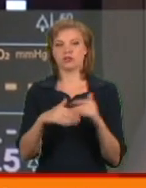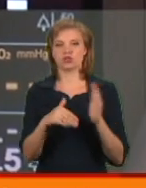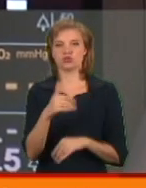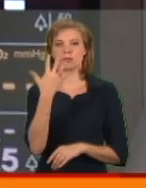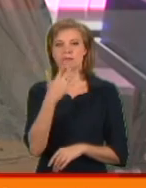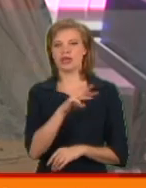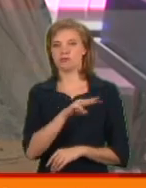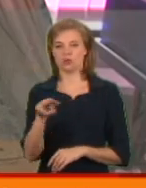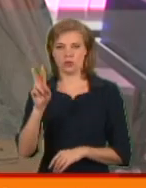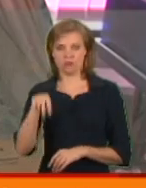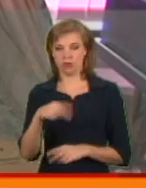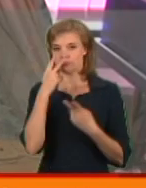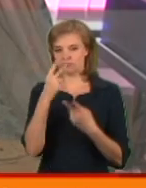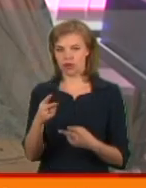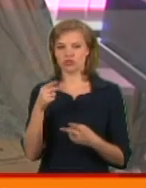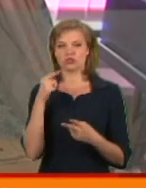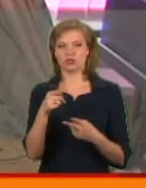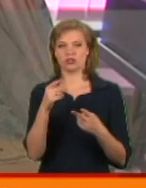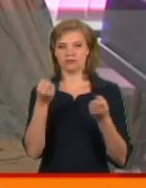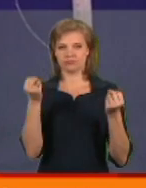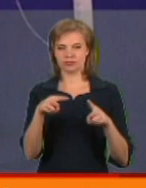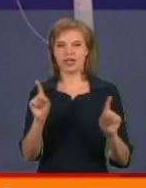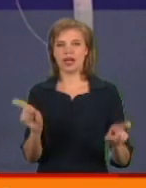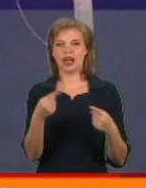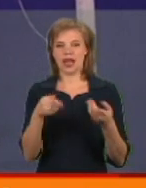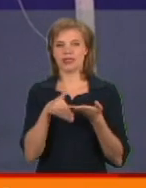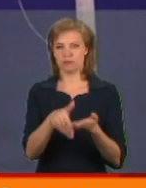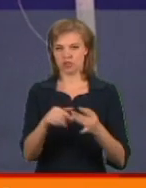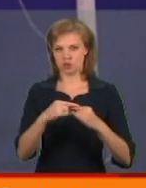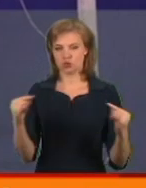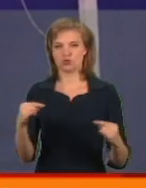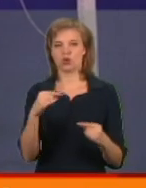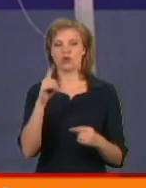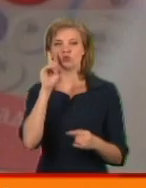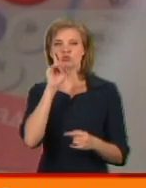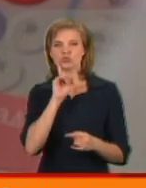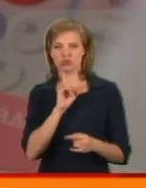5 мільйонів гривень. Ви бачите 3 реанімаційних столи, великих, зручних, з